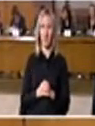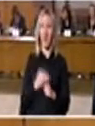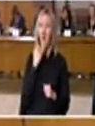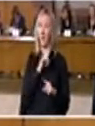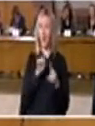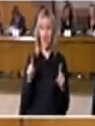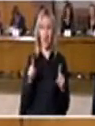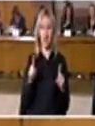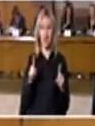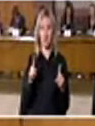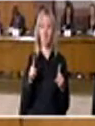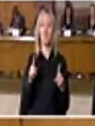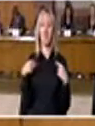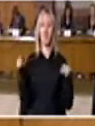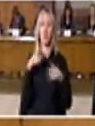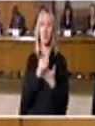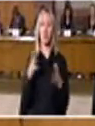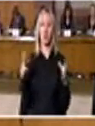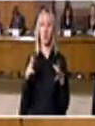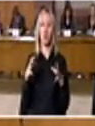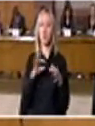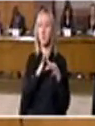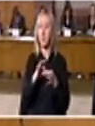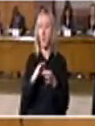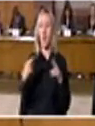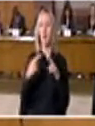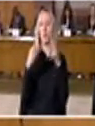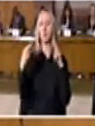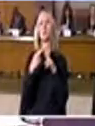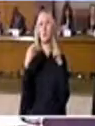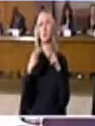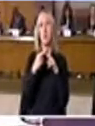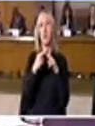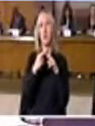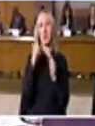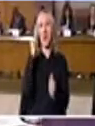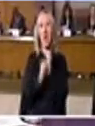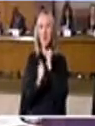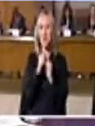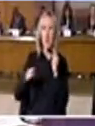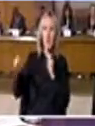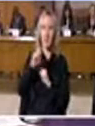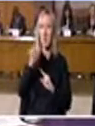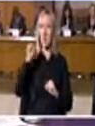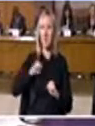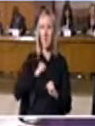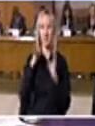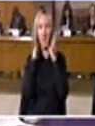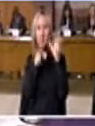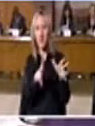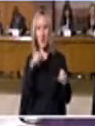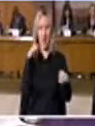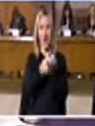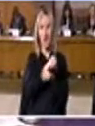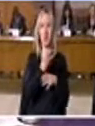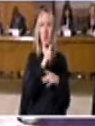protivnom, bit ćemo društvo koje će se stalno suočavati sa iskušenjima ekstremizma, netrpeljivosti, mržnje, nasilja prema